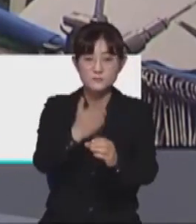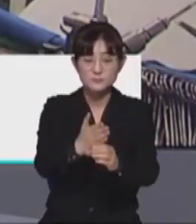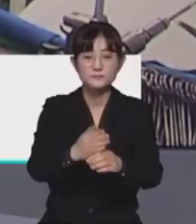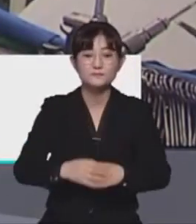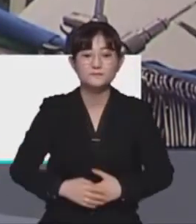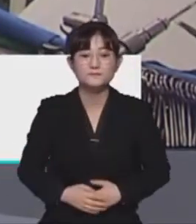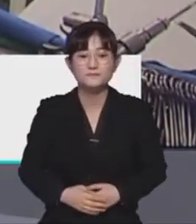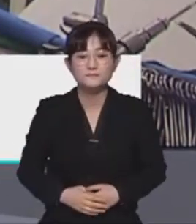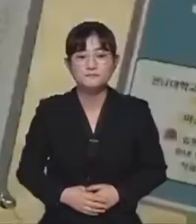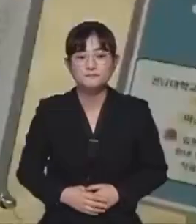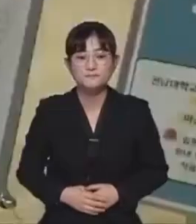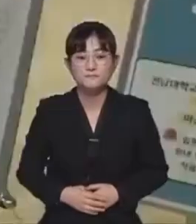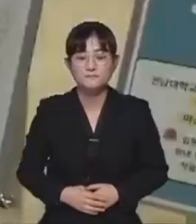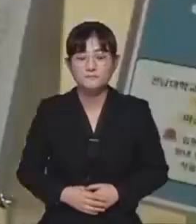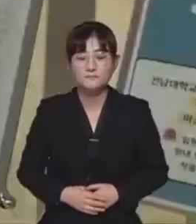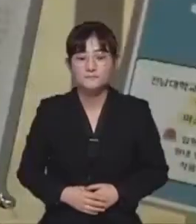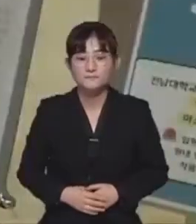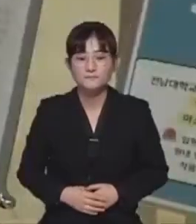보도합니다.